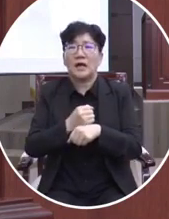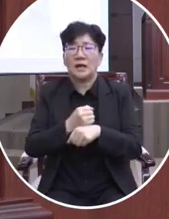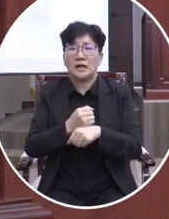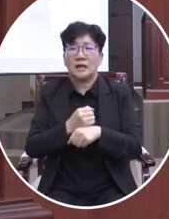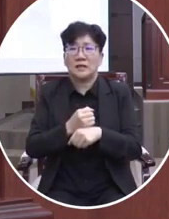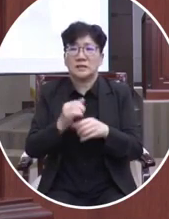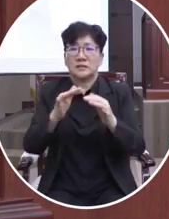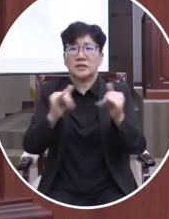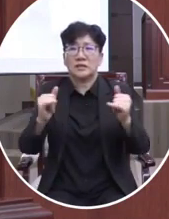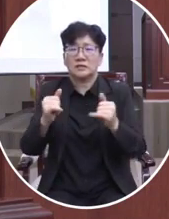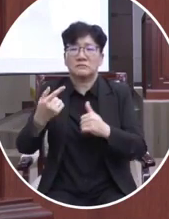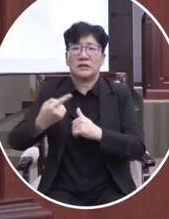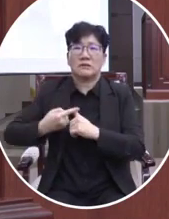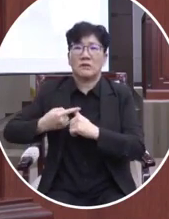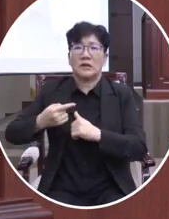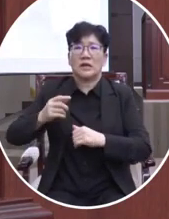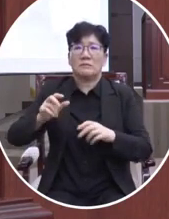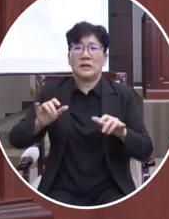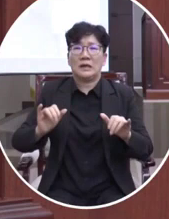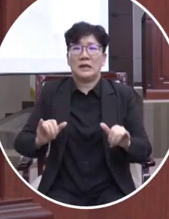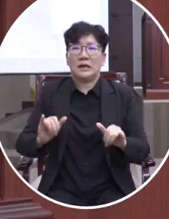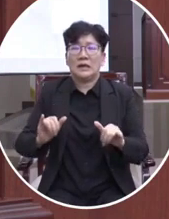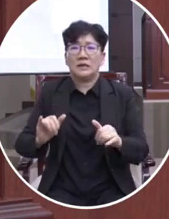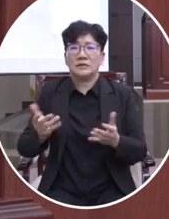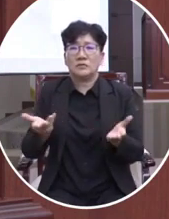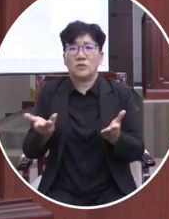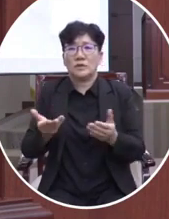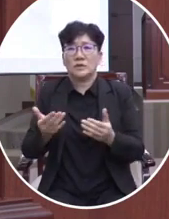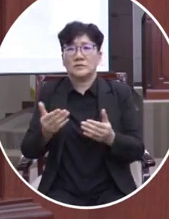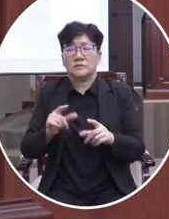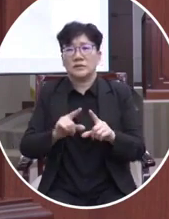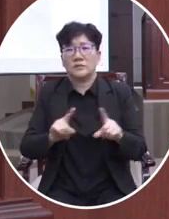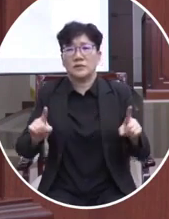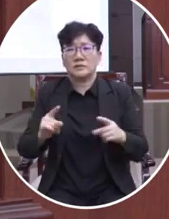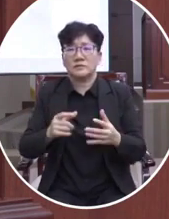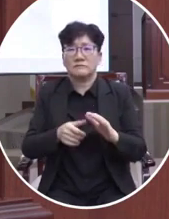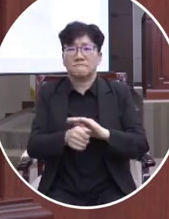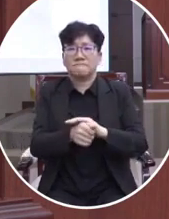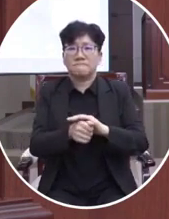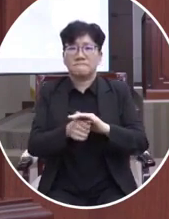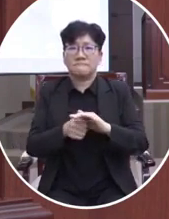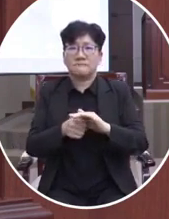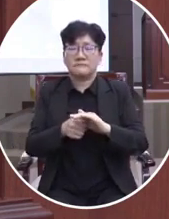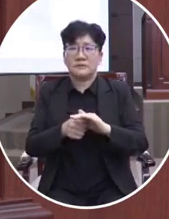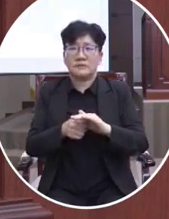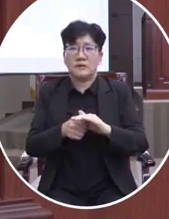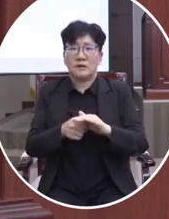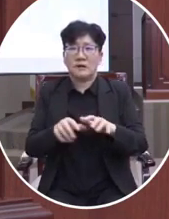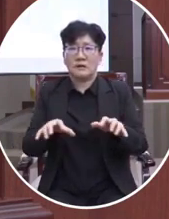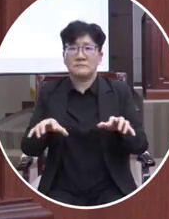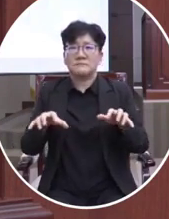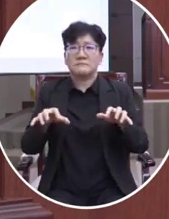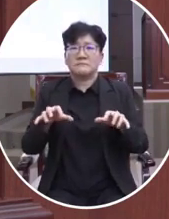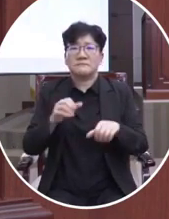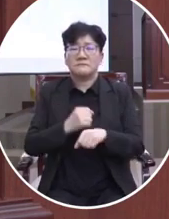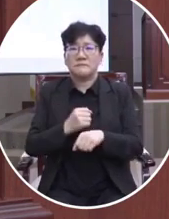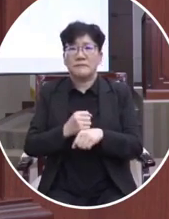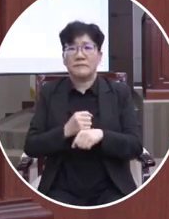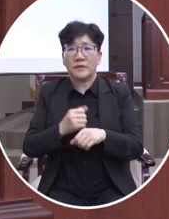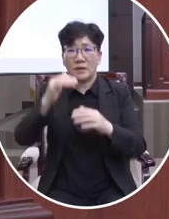찌들어서 사람들이 욕할까봐 노동자들이 일상에서 매우 위축된다는 내용을 보았습니다